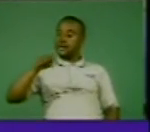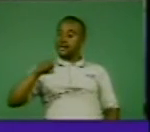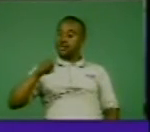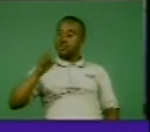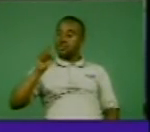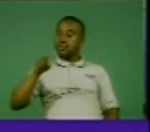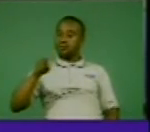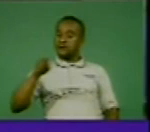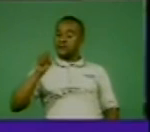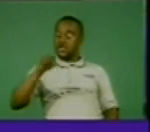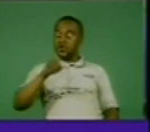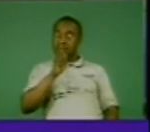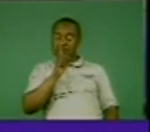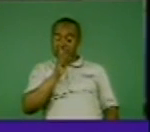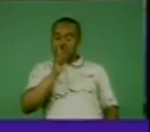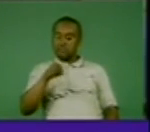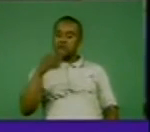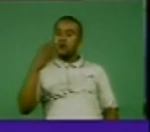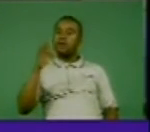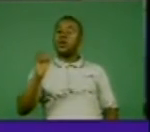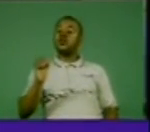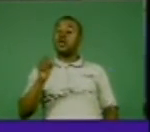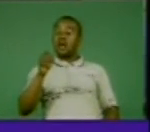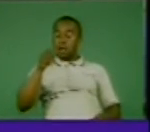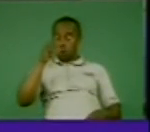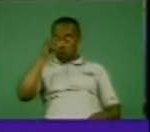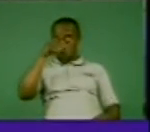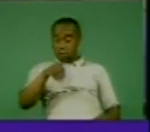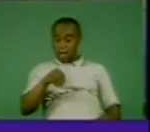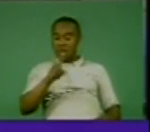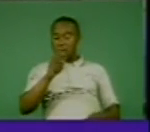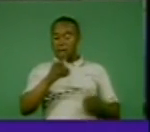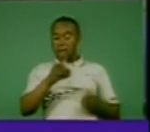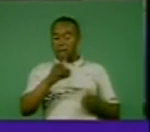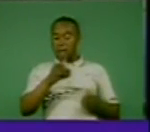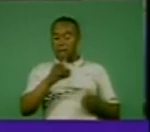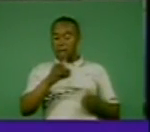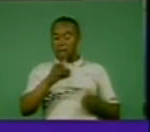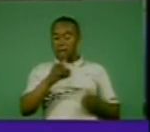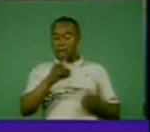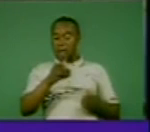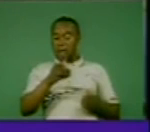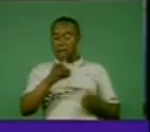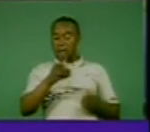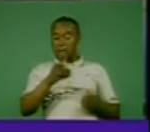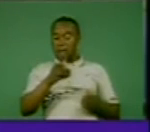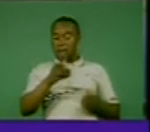ndio siri zilikuwa 40. Hapakuwa na kura ya hapana. Jumla ya kura za